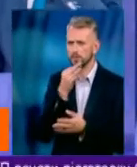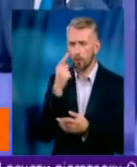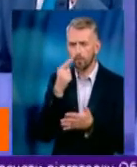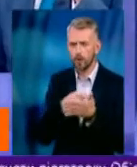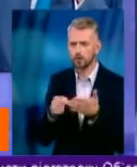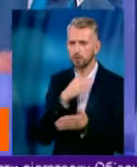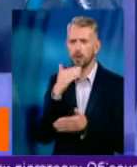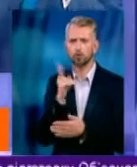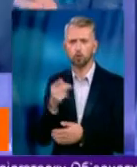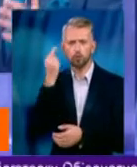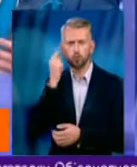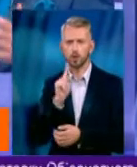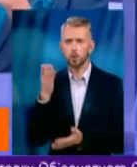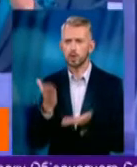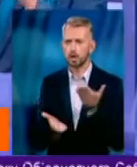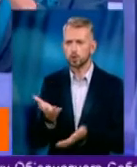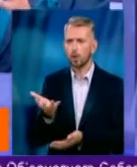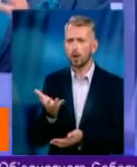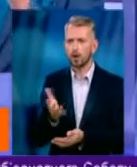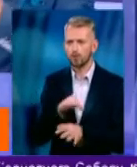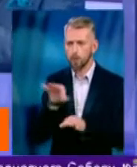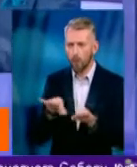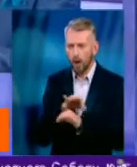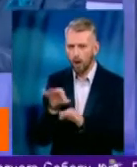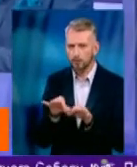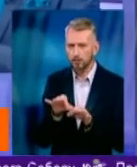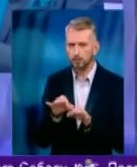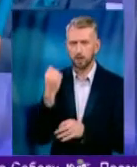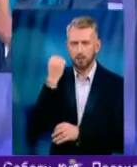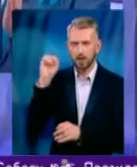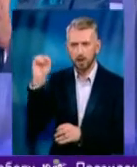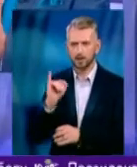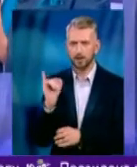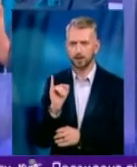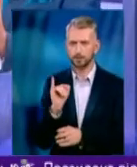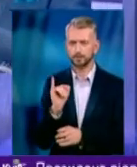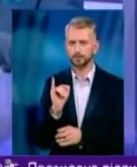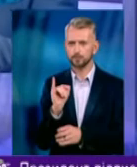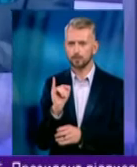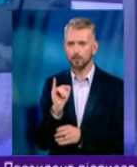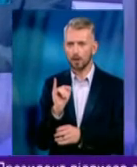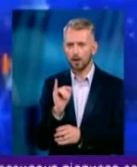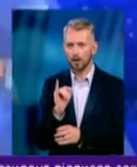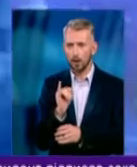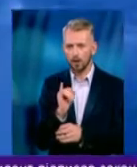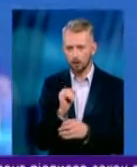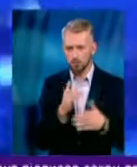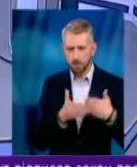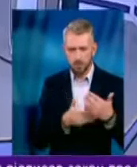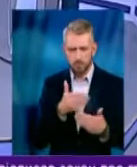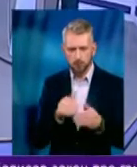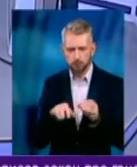що багато хто думає, що якщо проєкт так перемагає і проходить ось цей такий складний шлях,